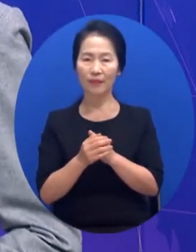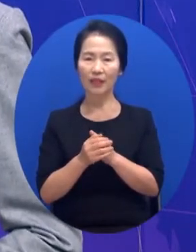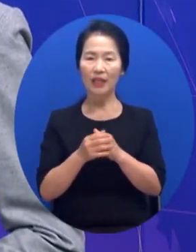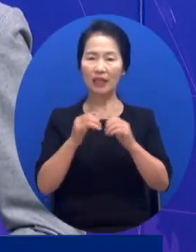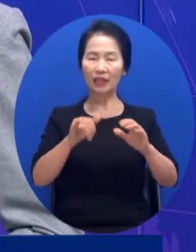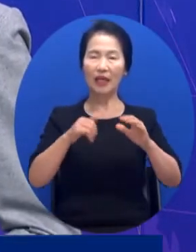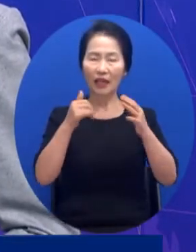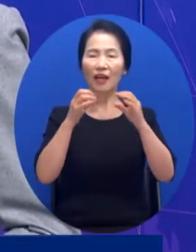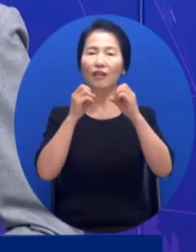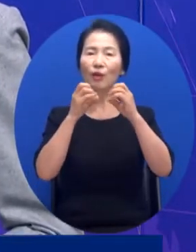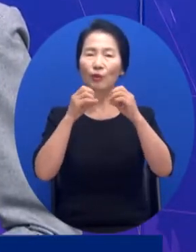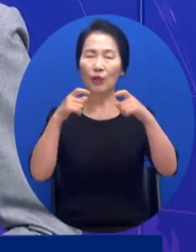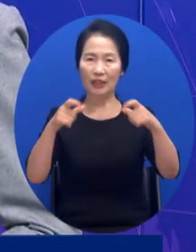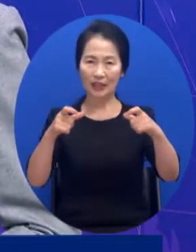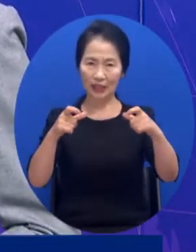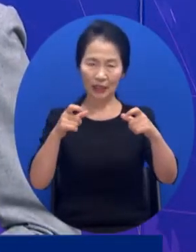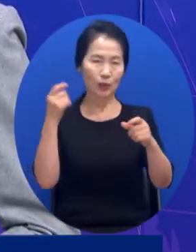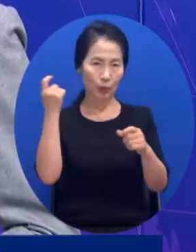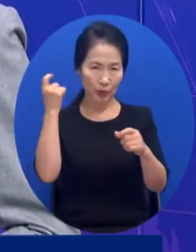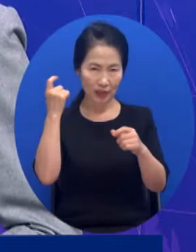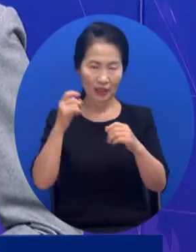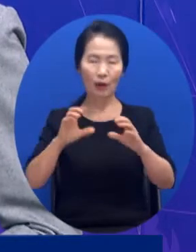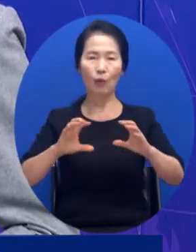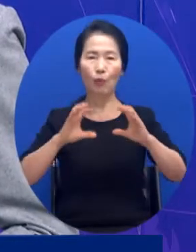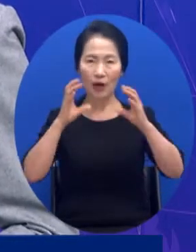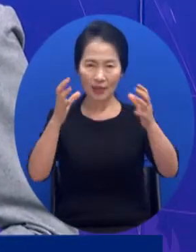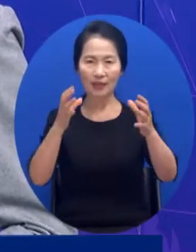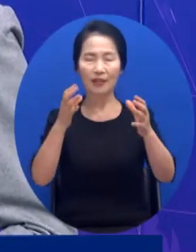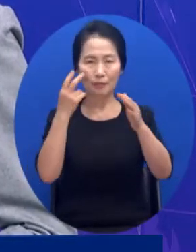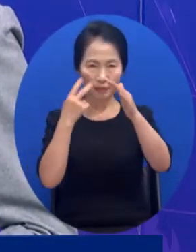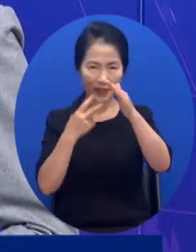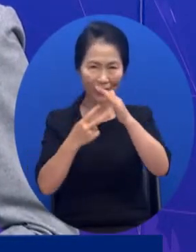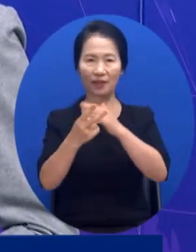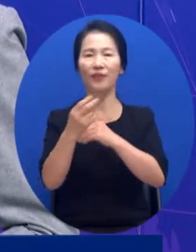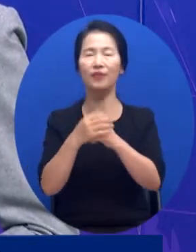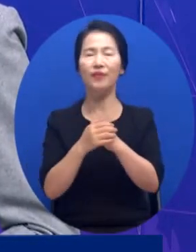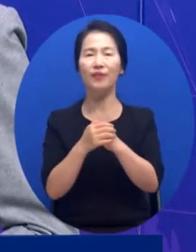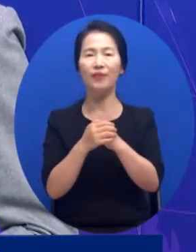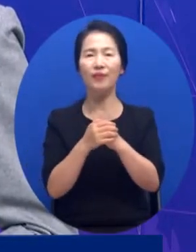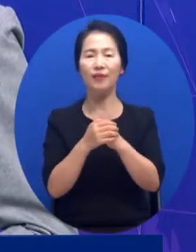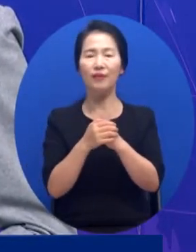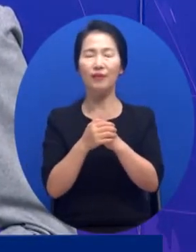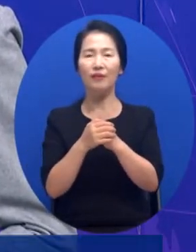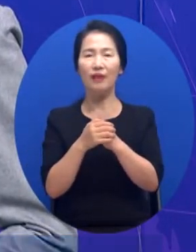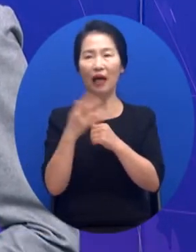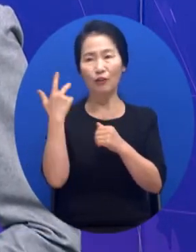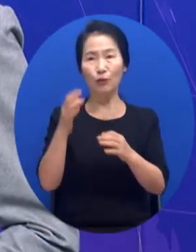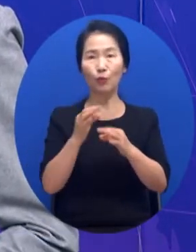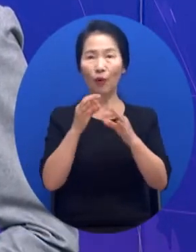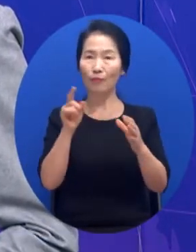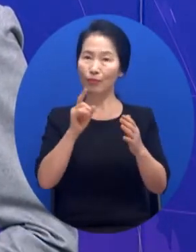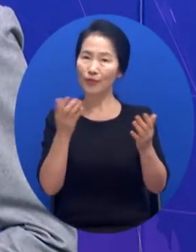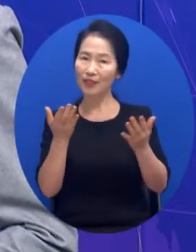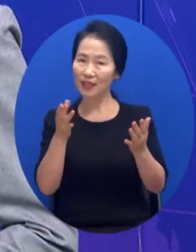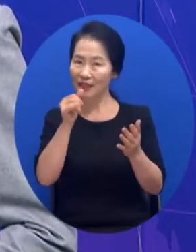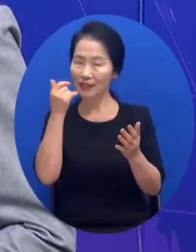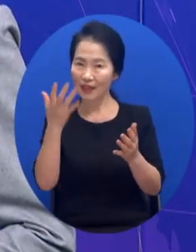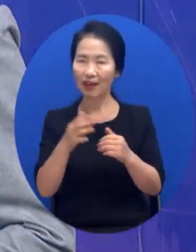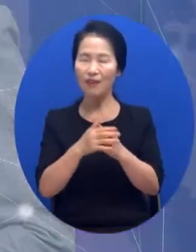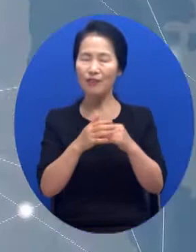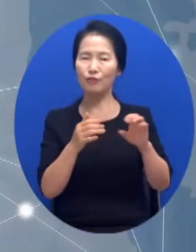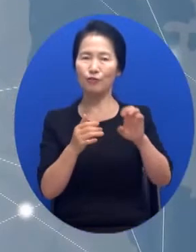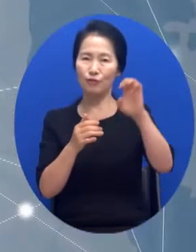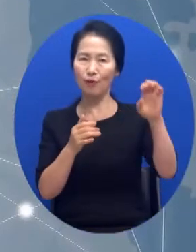세계 선교지 소식을 살펴보는 월드미션 브리핑입니다. 이번 한 주 동안에는 어떤 일들이 있었을까요? 먼저 유럽